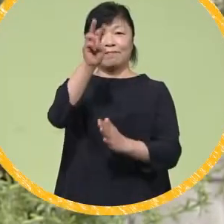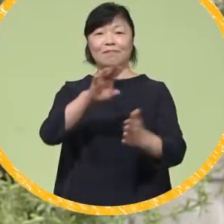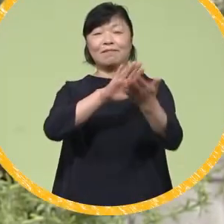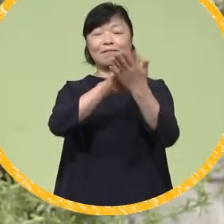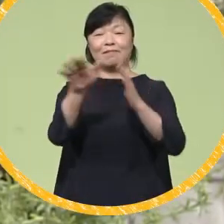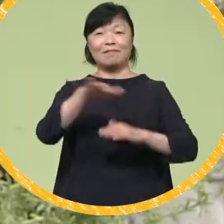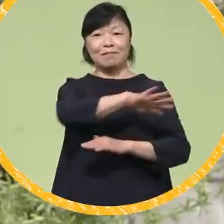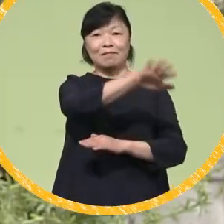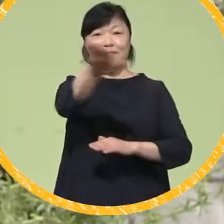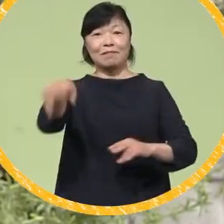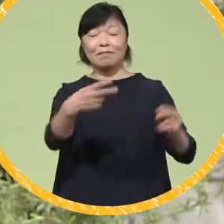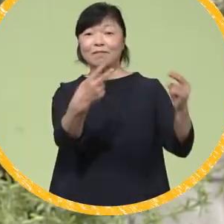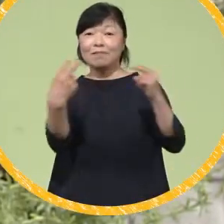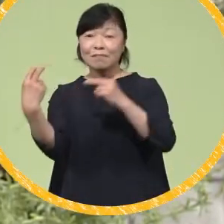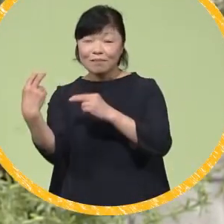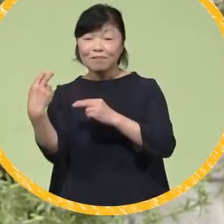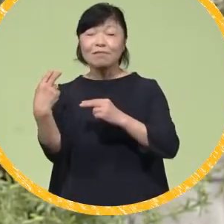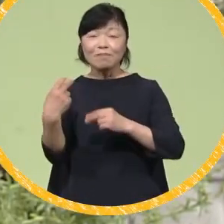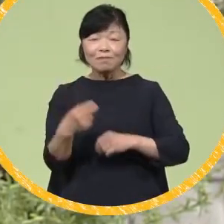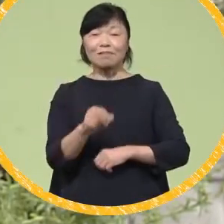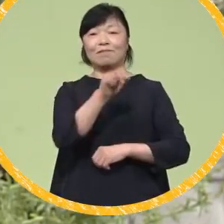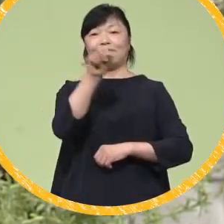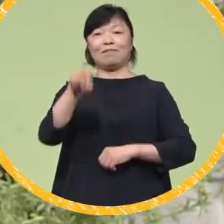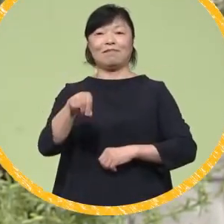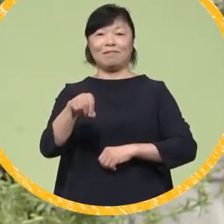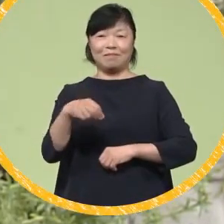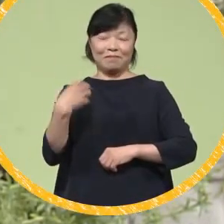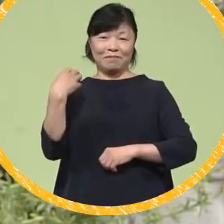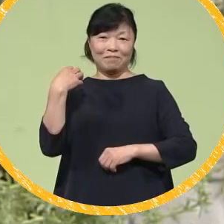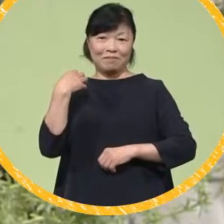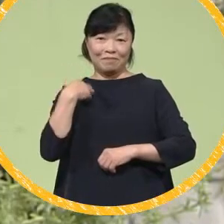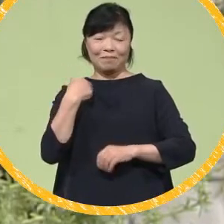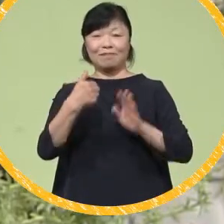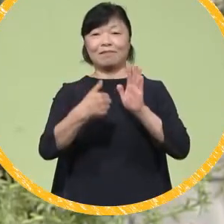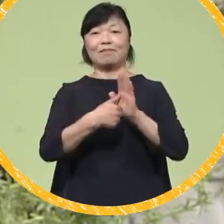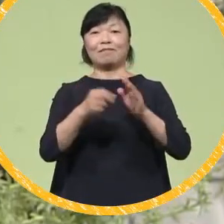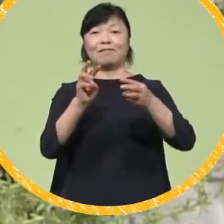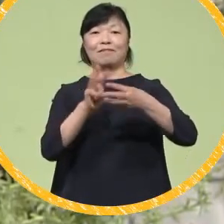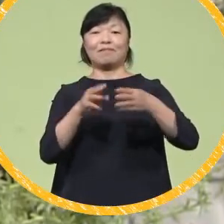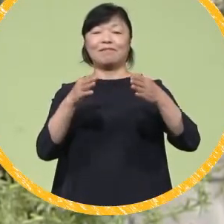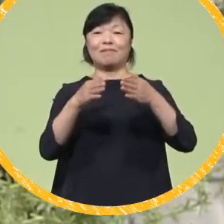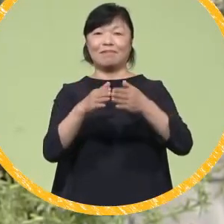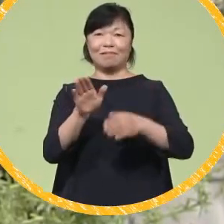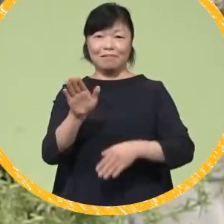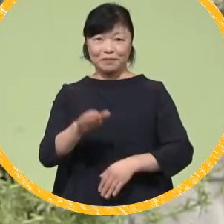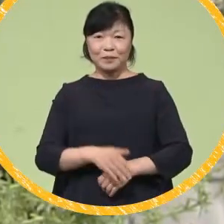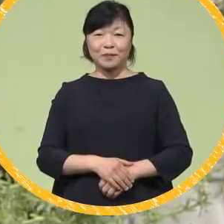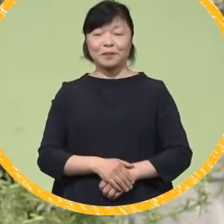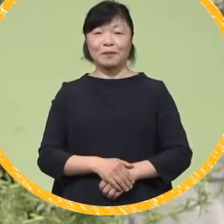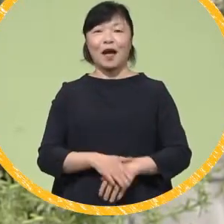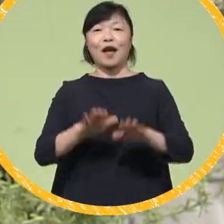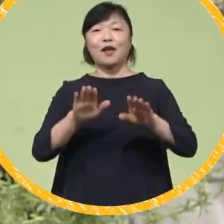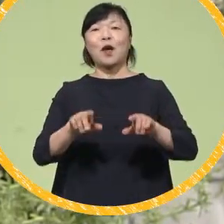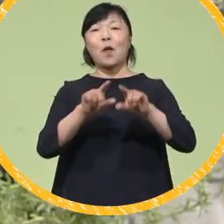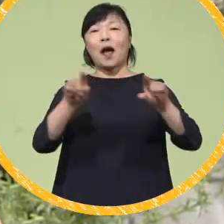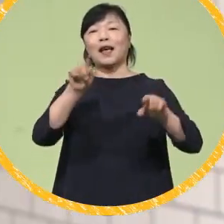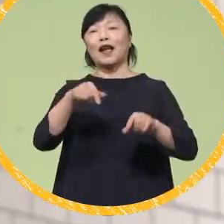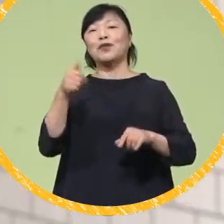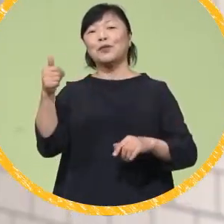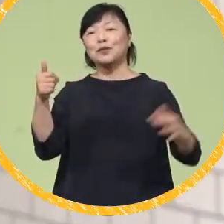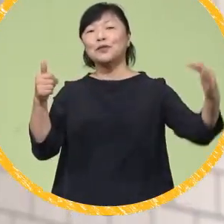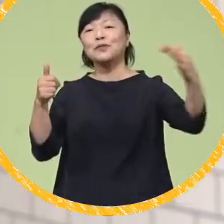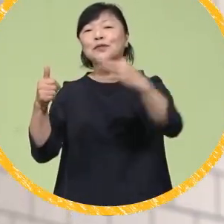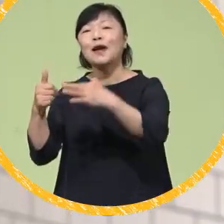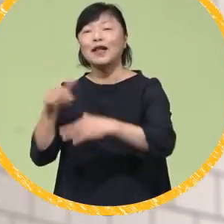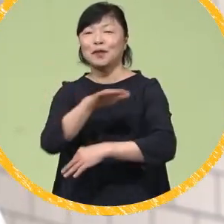神奈川県みんなでビュー TV エンターテインメント広報カナフル TV のお時間です。司会の田崎ひかりです。さあ今日は平野くんファンの皆さんお待たせいた